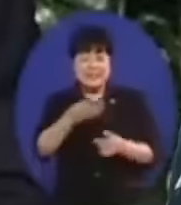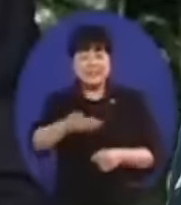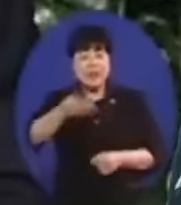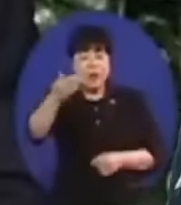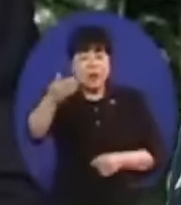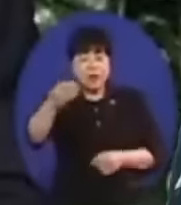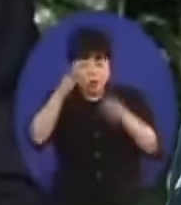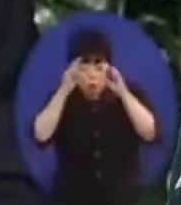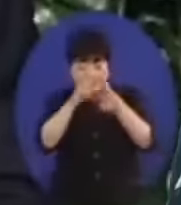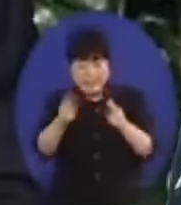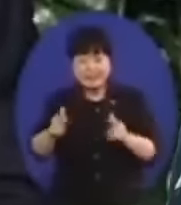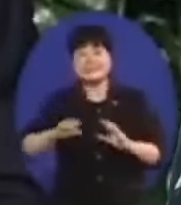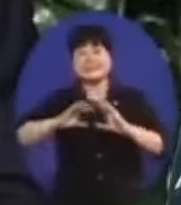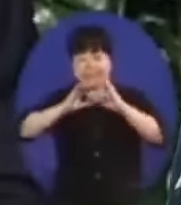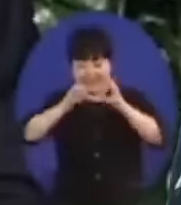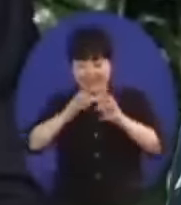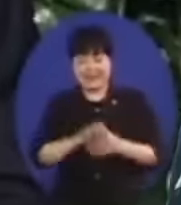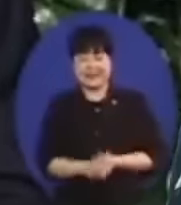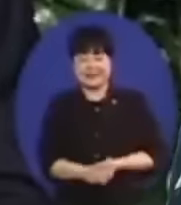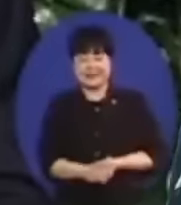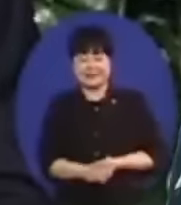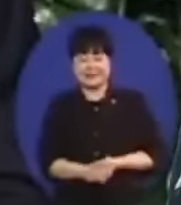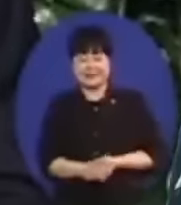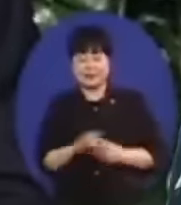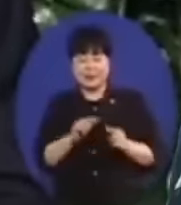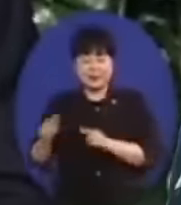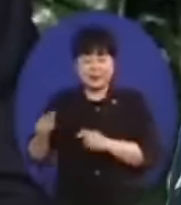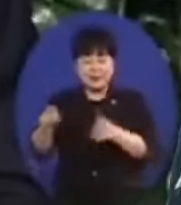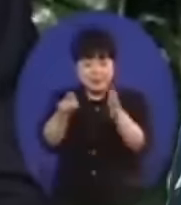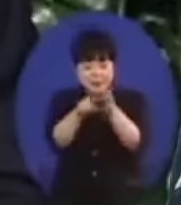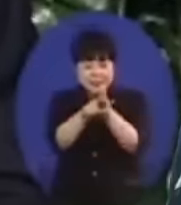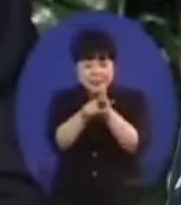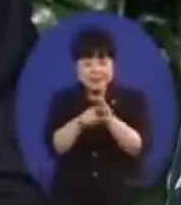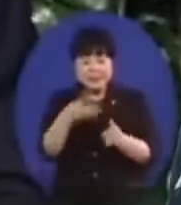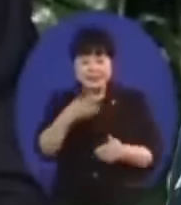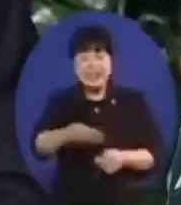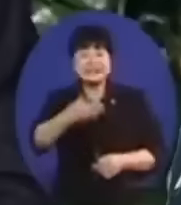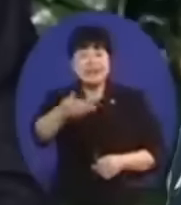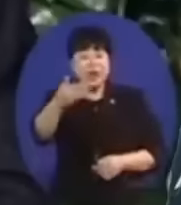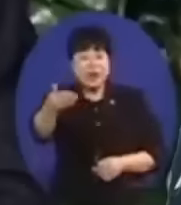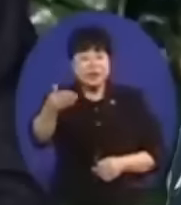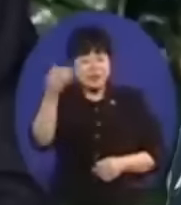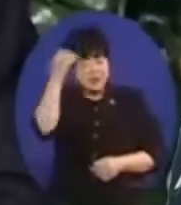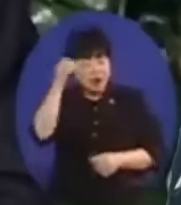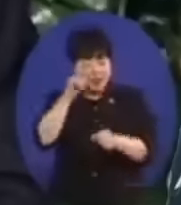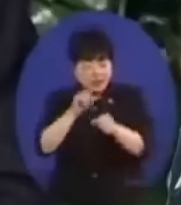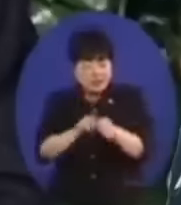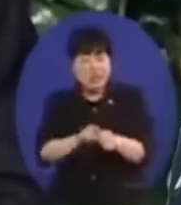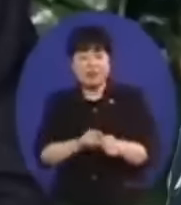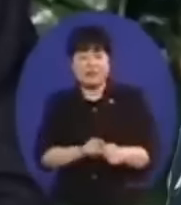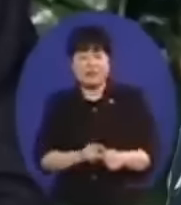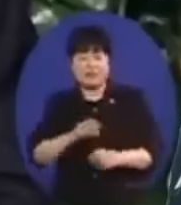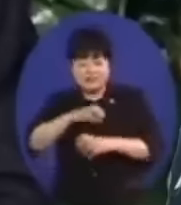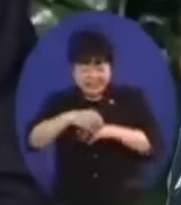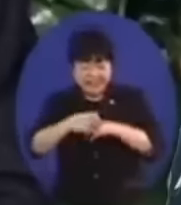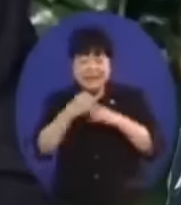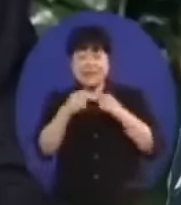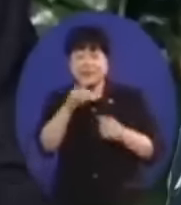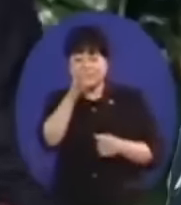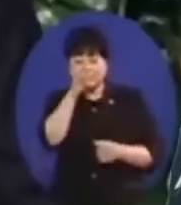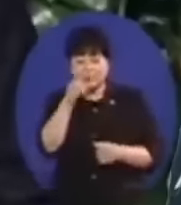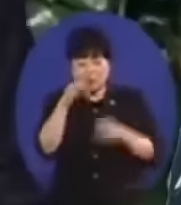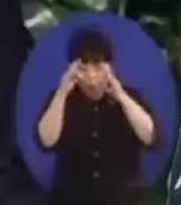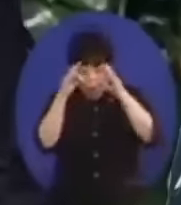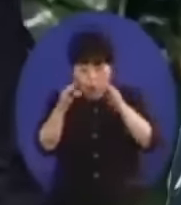4차원부터는 눈에 안 보이는 세계인 것입니다. 만물은 믿음이란 4차원의 영적 역사로 이루어지는 것입니다.